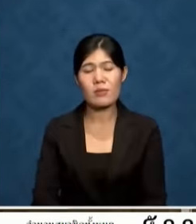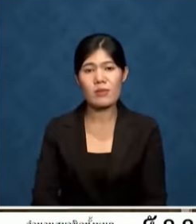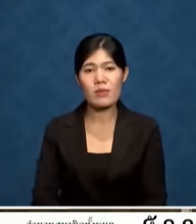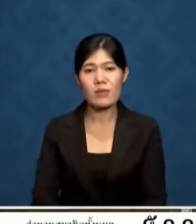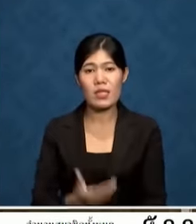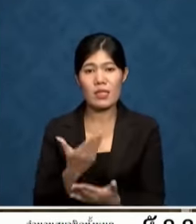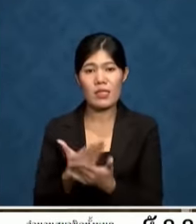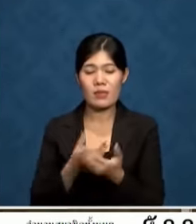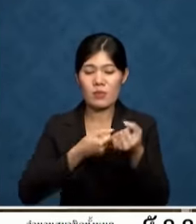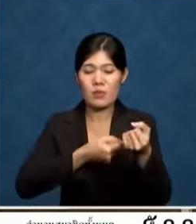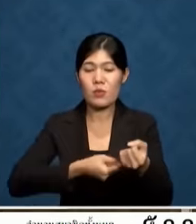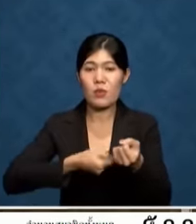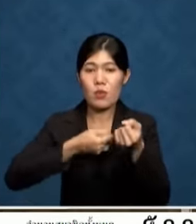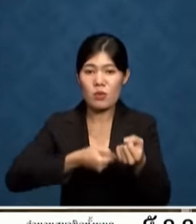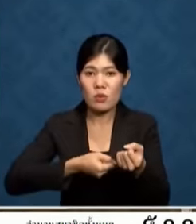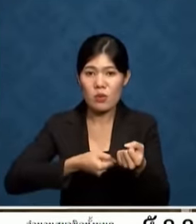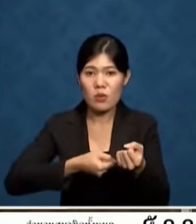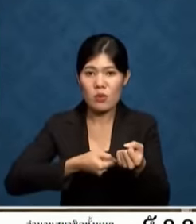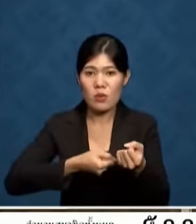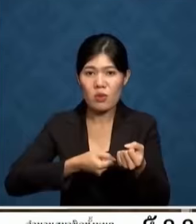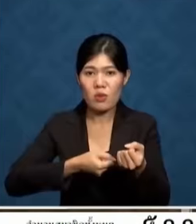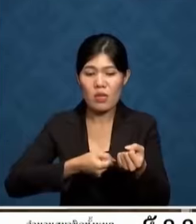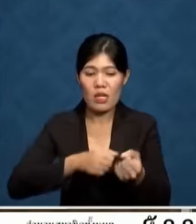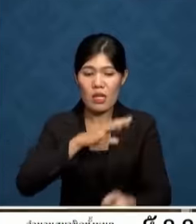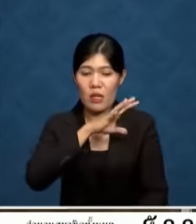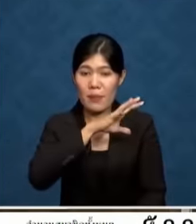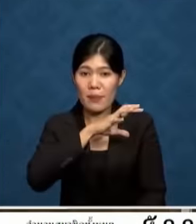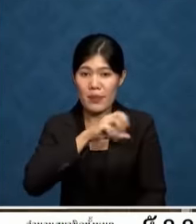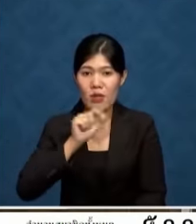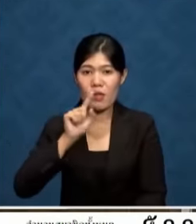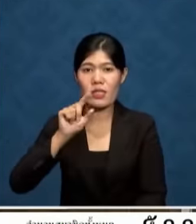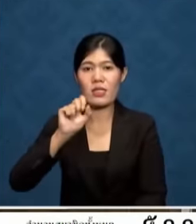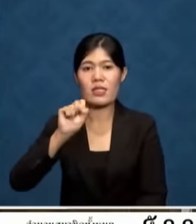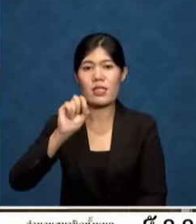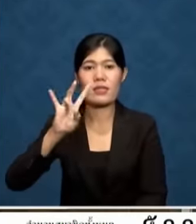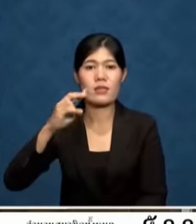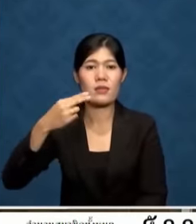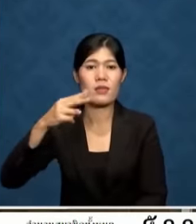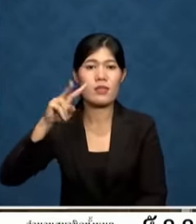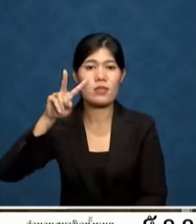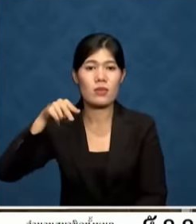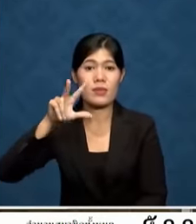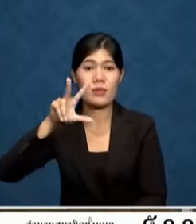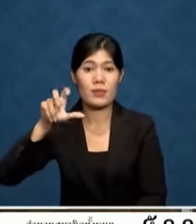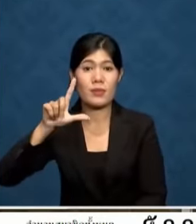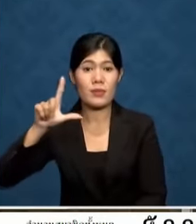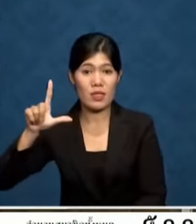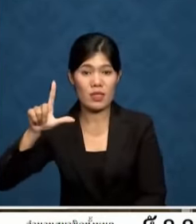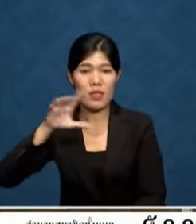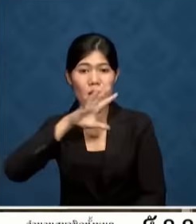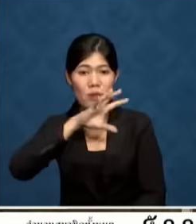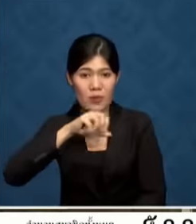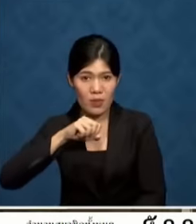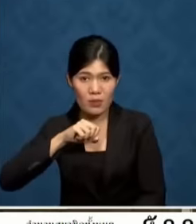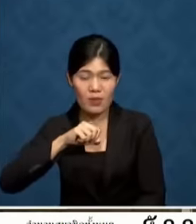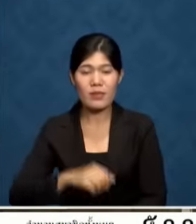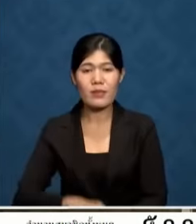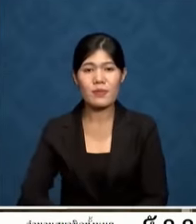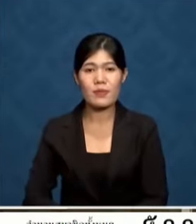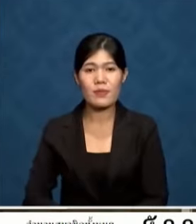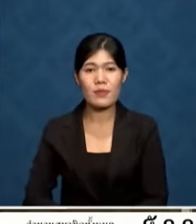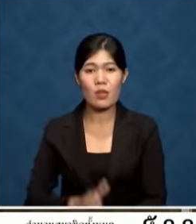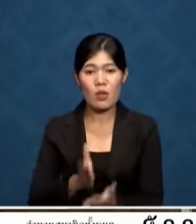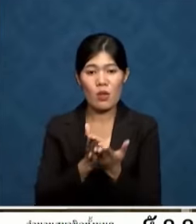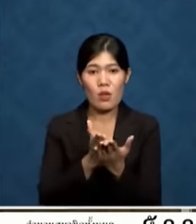ธกสที่บอกว่าจะเอามา17300ล้านบาทที่ทั้งนักวิชาการนัก